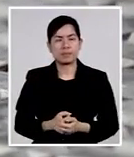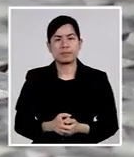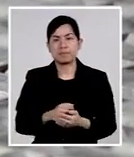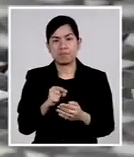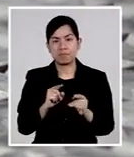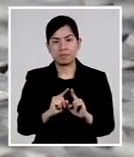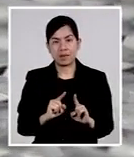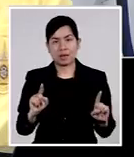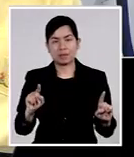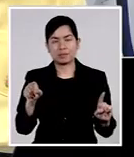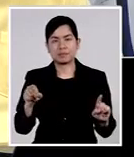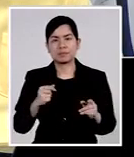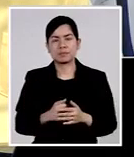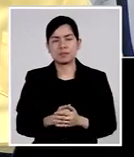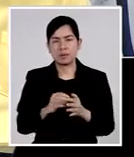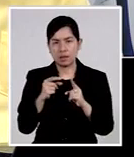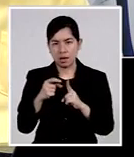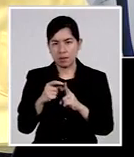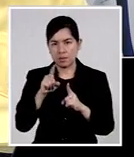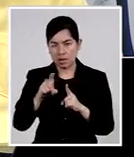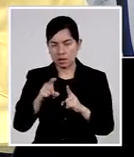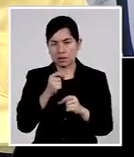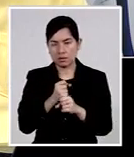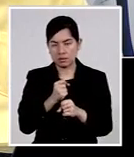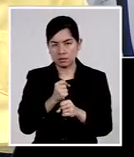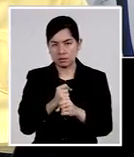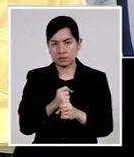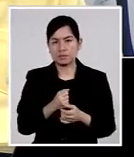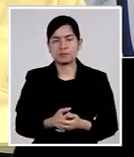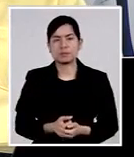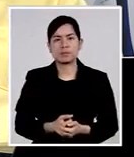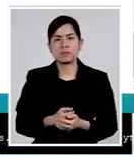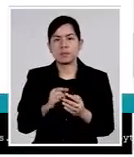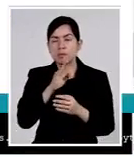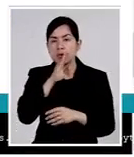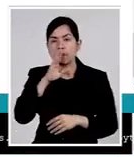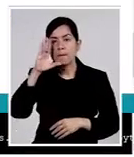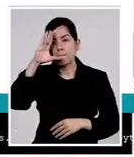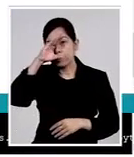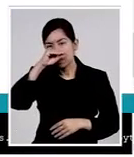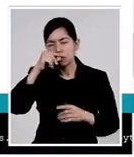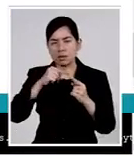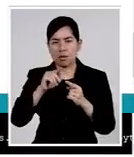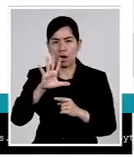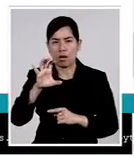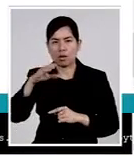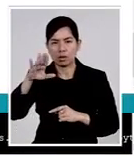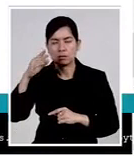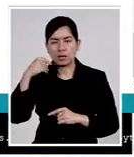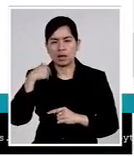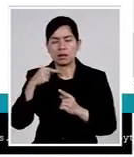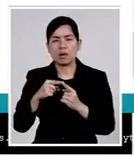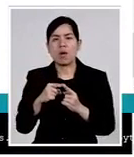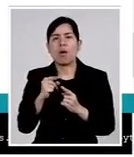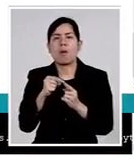ไม่เกี่ยวกันนะครับเพราะนั้นคำสั่งที่เราจะใช้นะครับความมืดมากกว่า500ก็ใส่มากกว่าให้